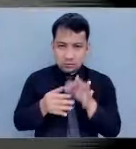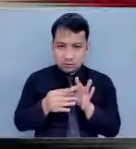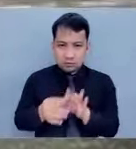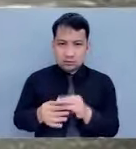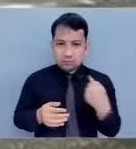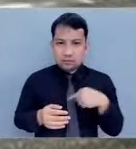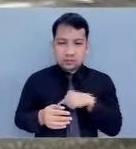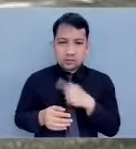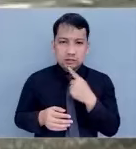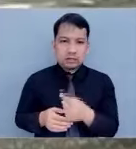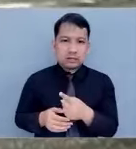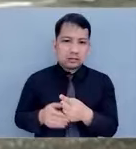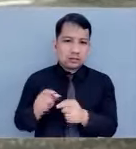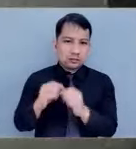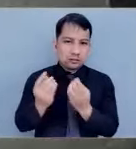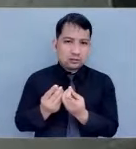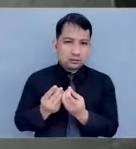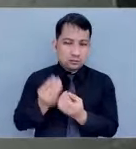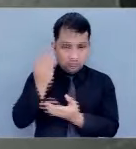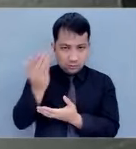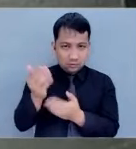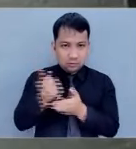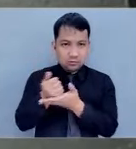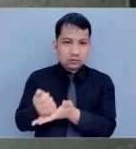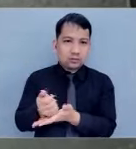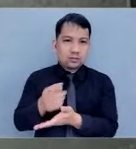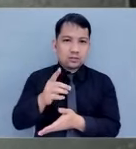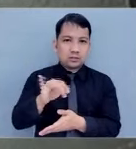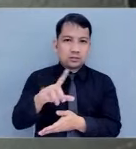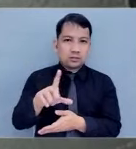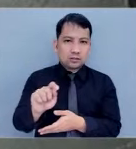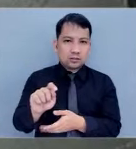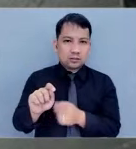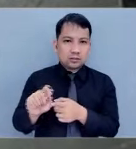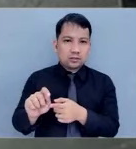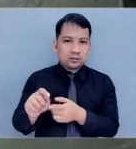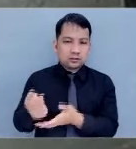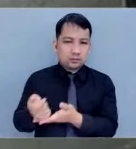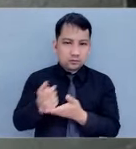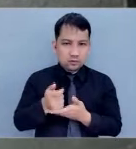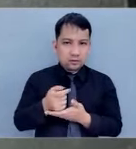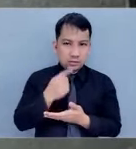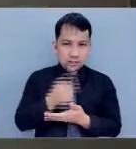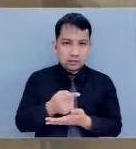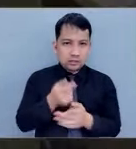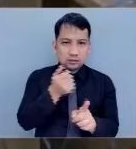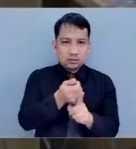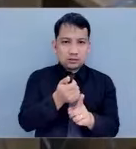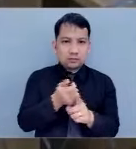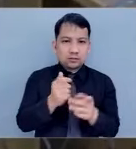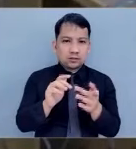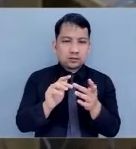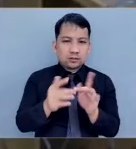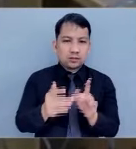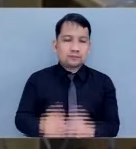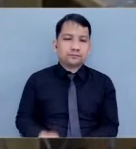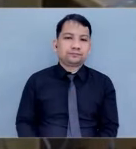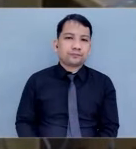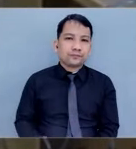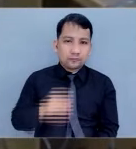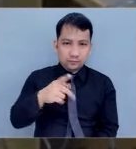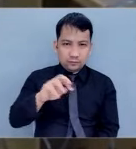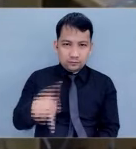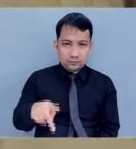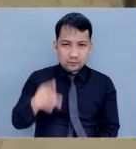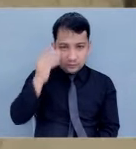ng gobyerno na makikipagtulungan sa DICT para paigtingin ang kanilang cybersecurity. Ang PNP naman nakatuon na